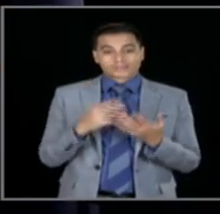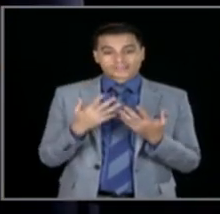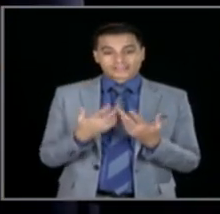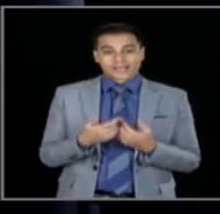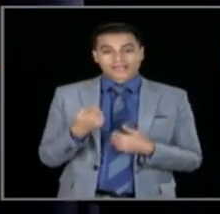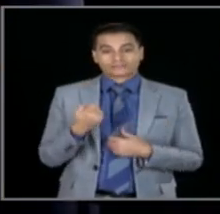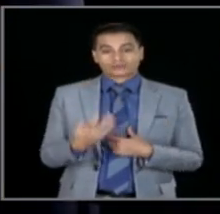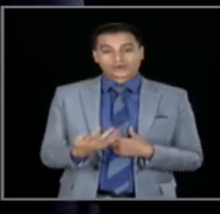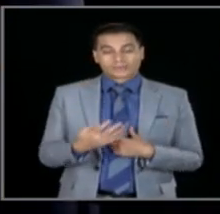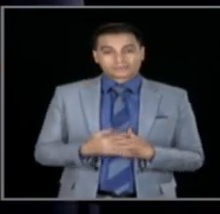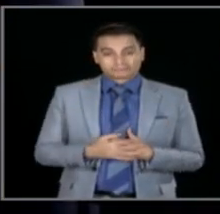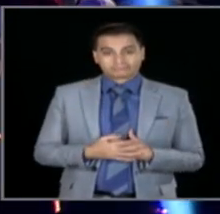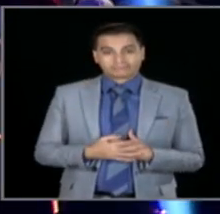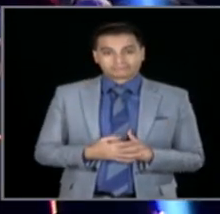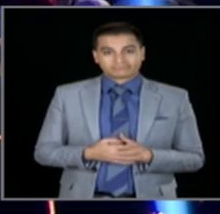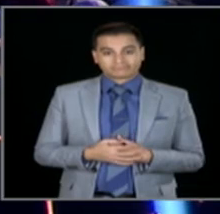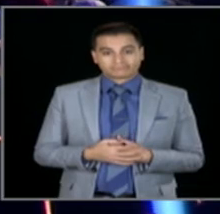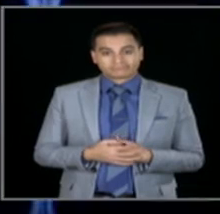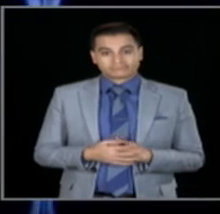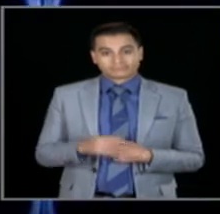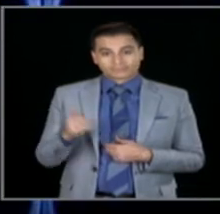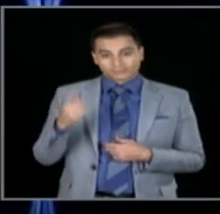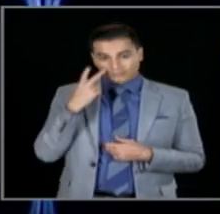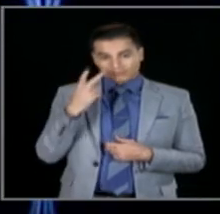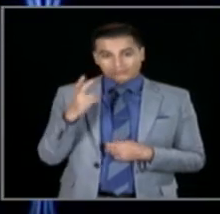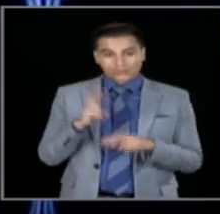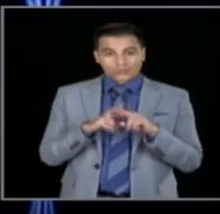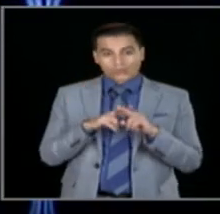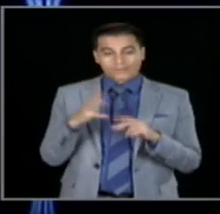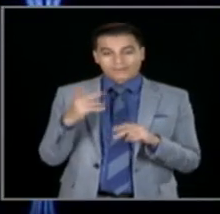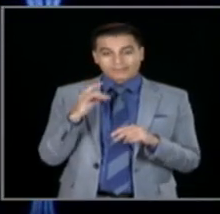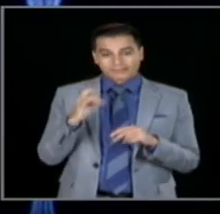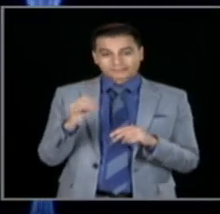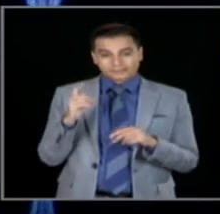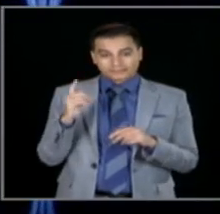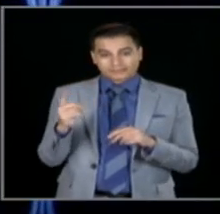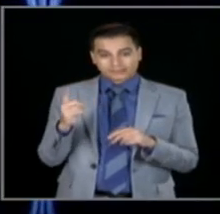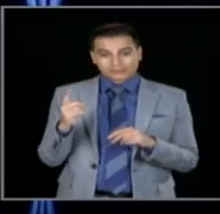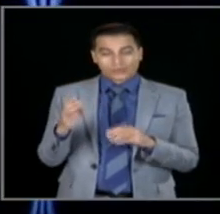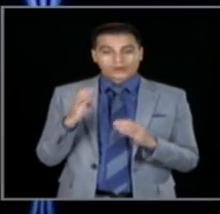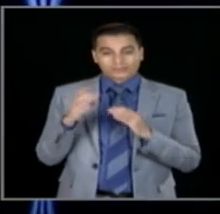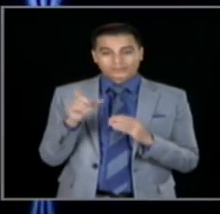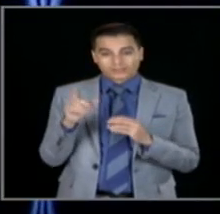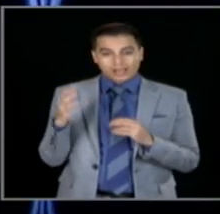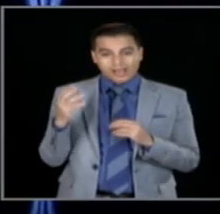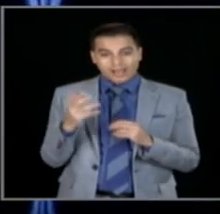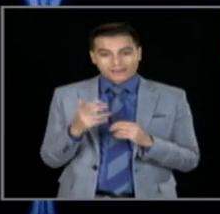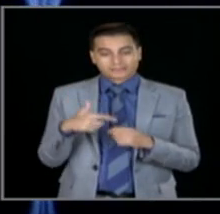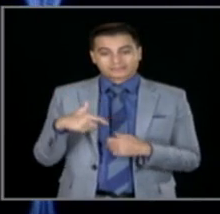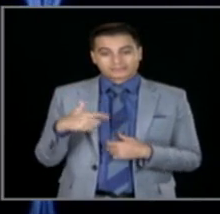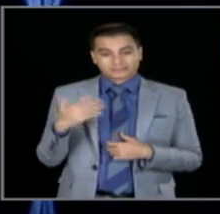ببيته وخمسه واربعين نجوم كنت كام خمسين وجبتين صح بقيته